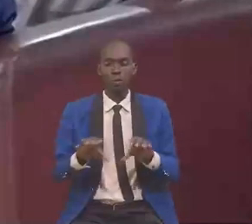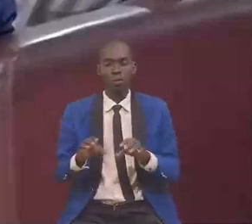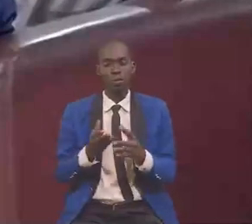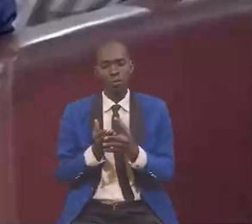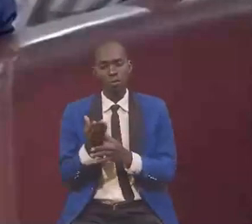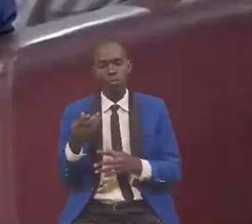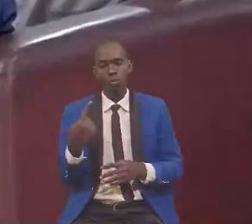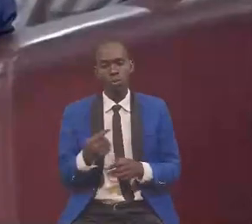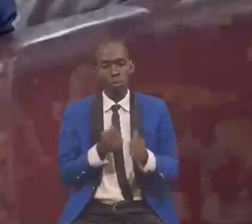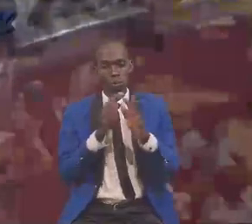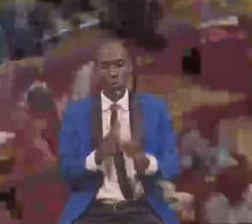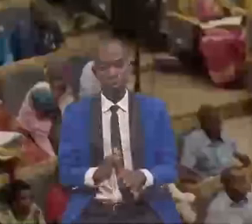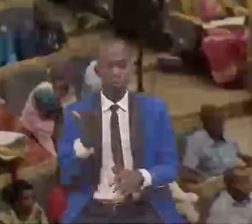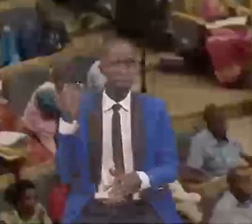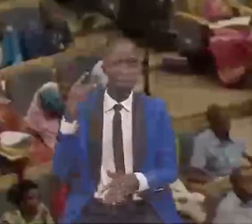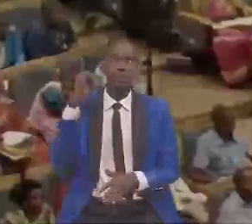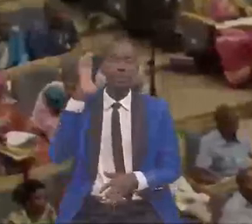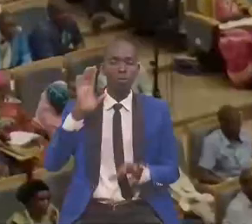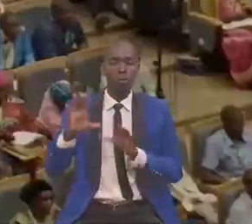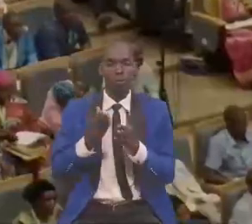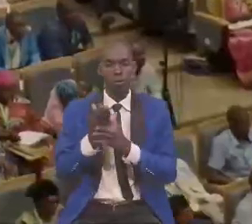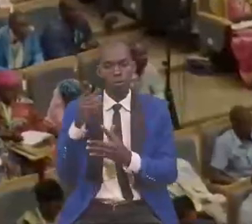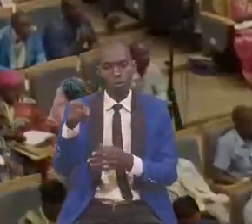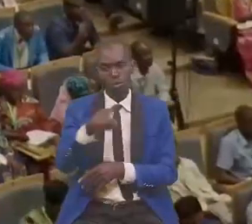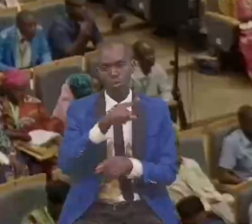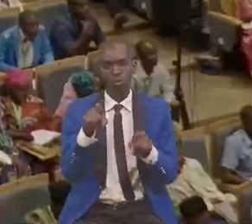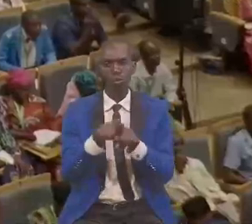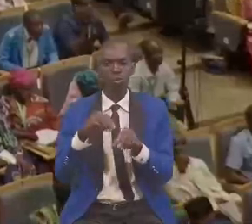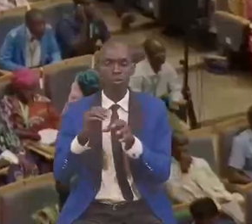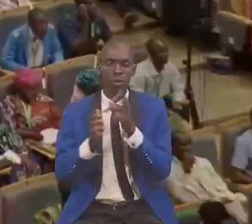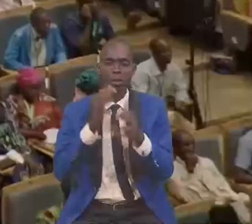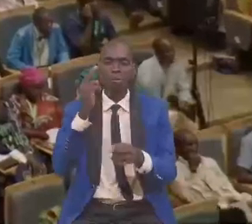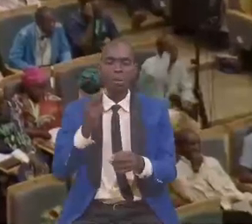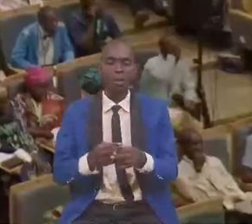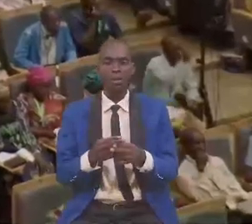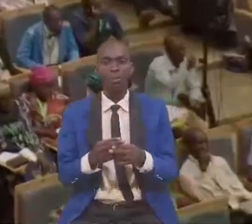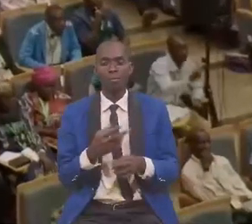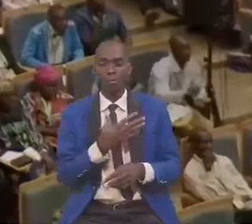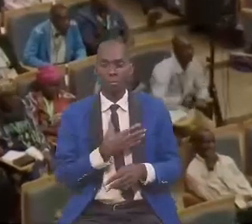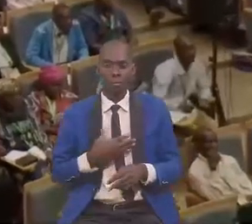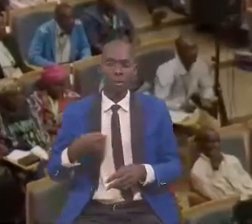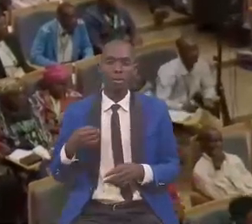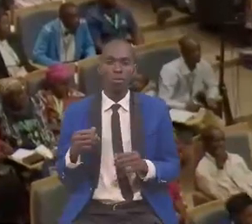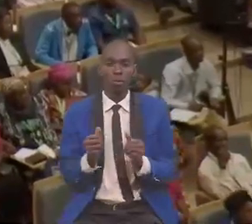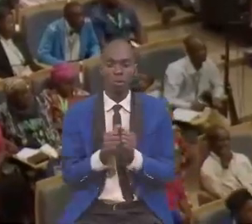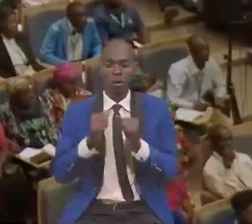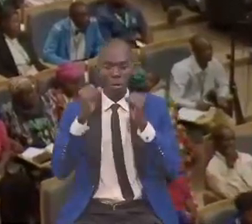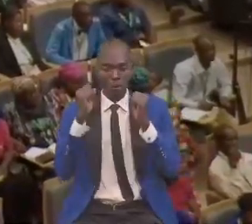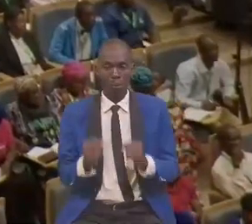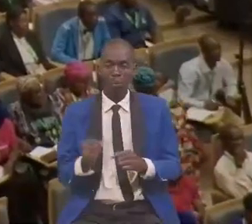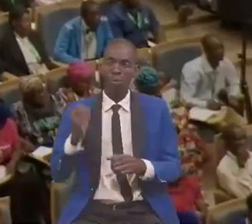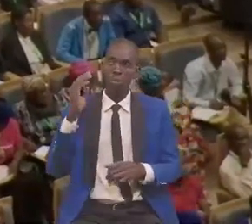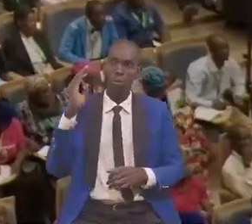travers toi. J'ai dit, il le fera à travers toi. Et avec l'évangélisation de puissance, nous